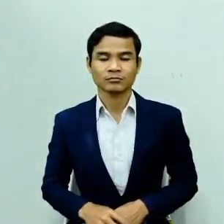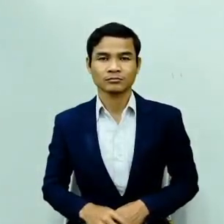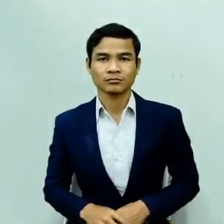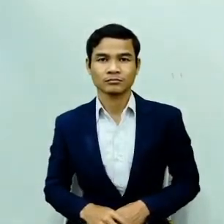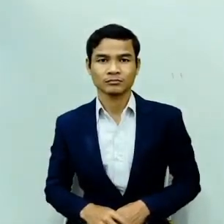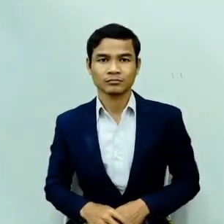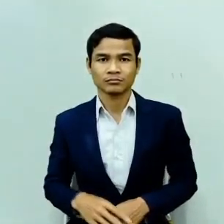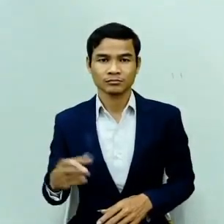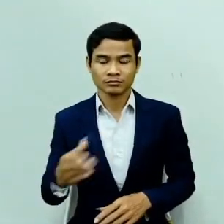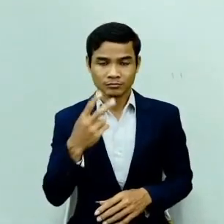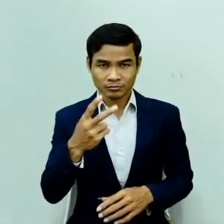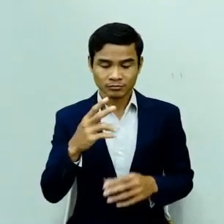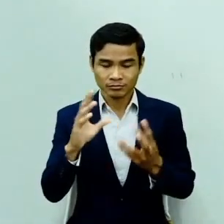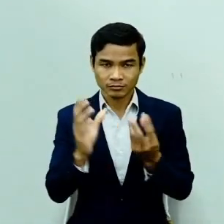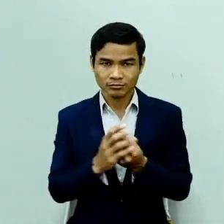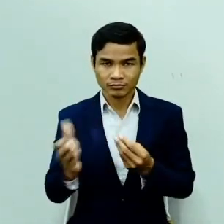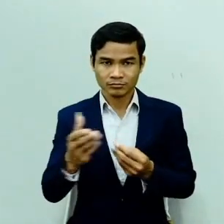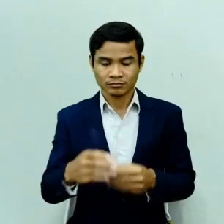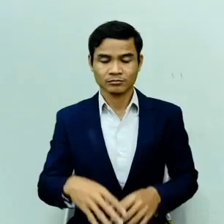Ta cứ mơ tặng ọc ní.